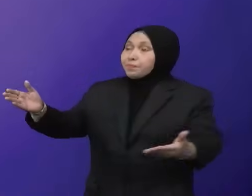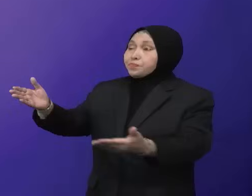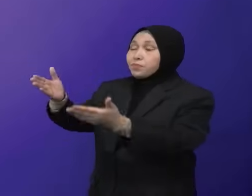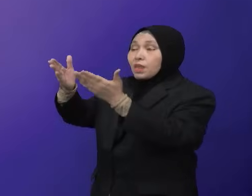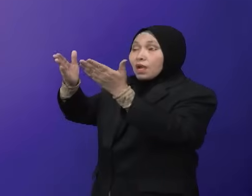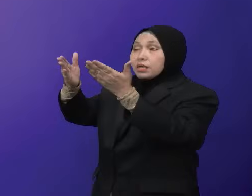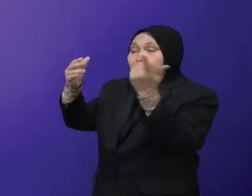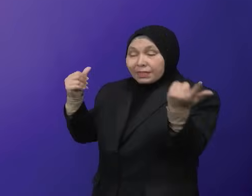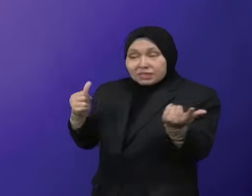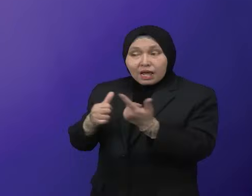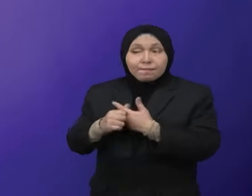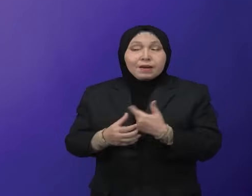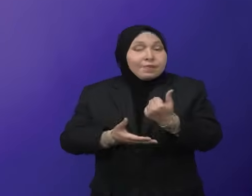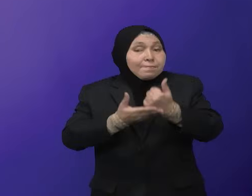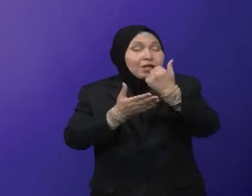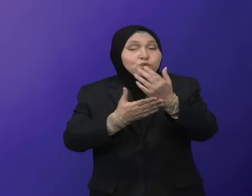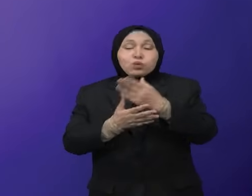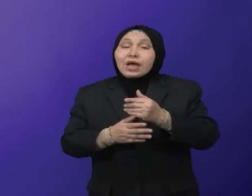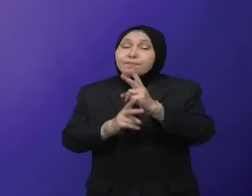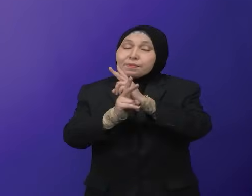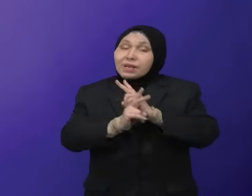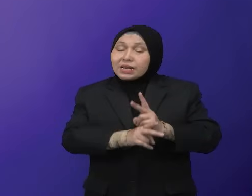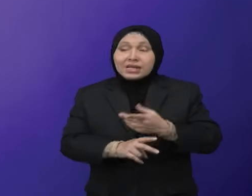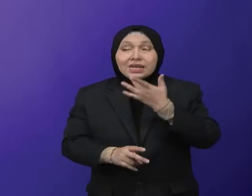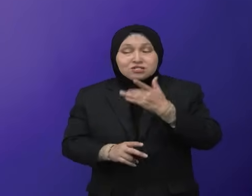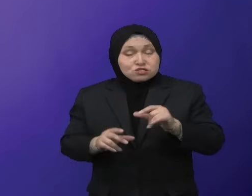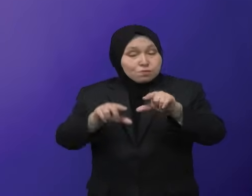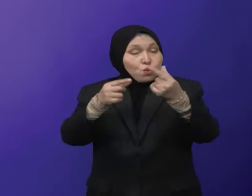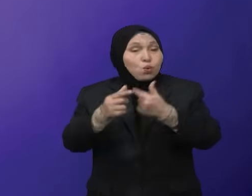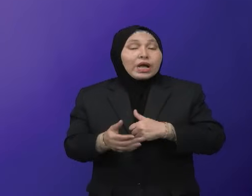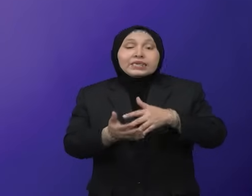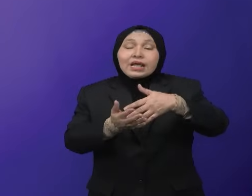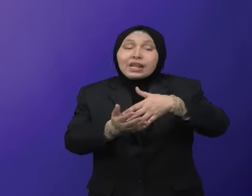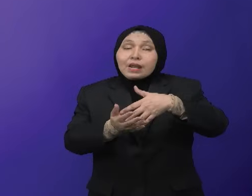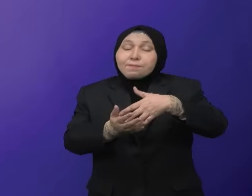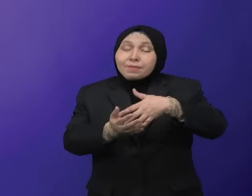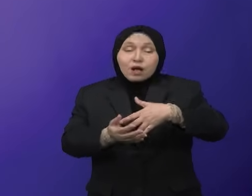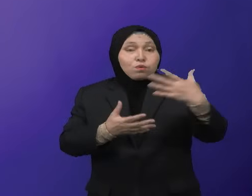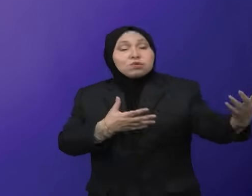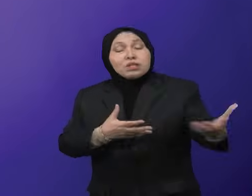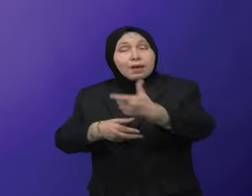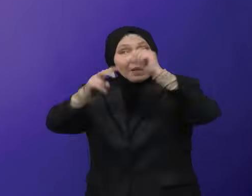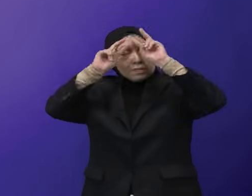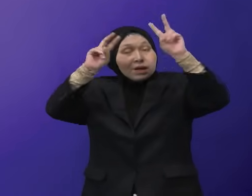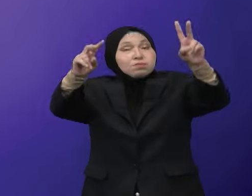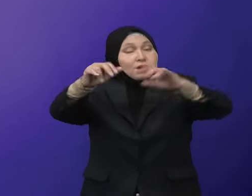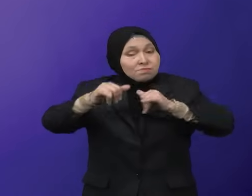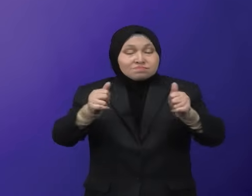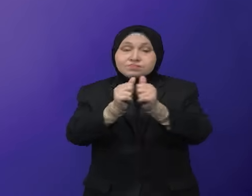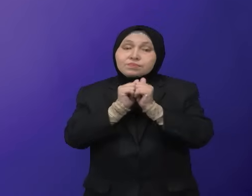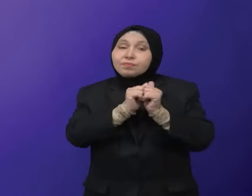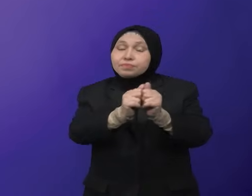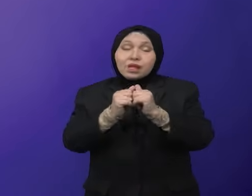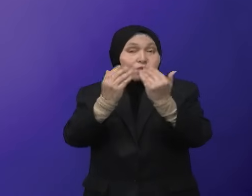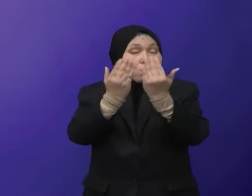Yang pertama ialah membantu dan membela nasib golongan yang lemah untuk raih keharmonian bersama. Yang kedua, kita